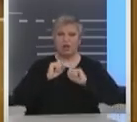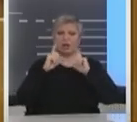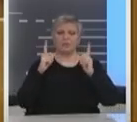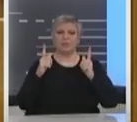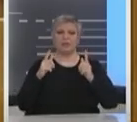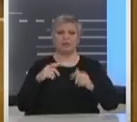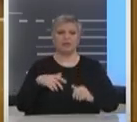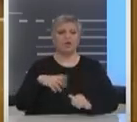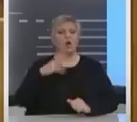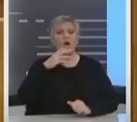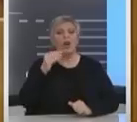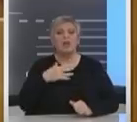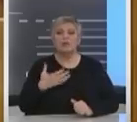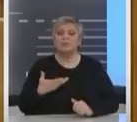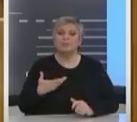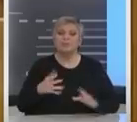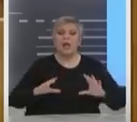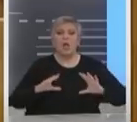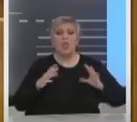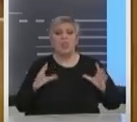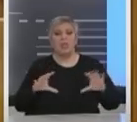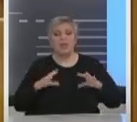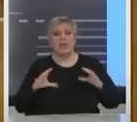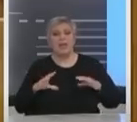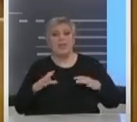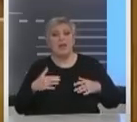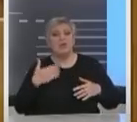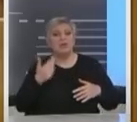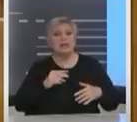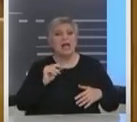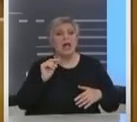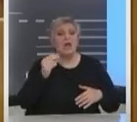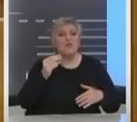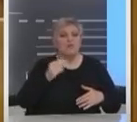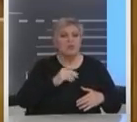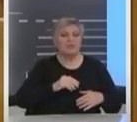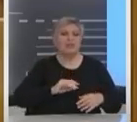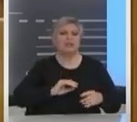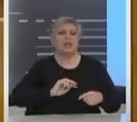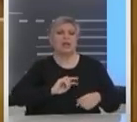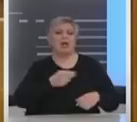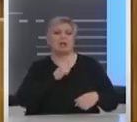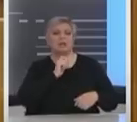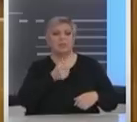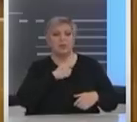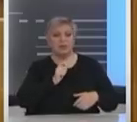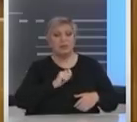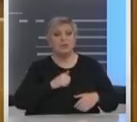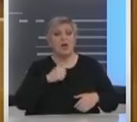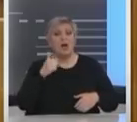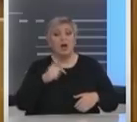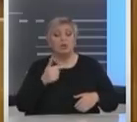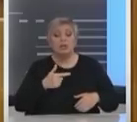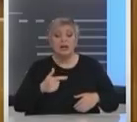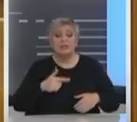απροθυμία, ας το θέσω έτσι, την απροθυμία των βουλευτών της αξιωματικής αντιπολίτευσης να διαβάσουν στοιχειωδώς ένα στατιστικό